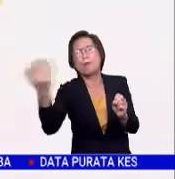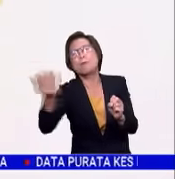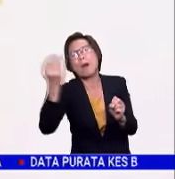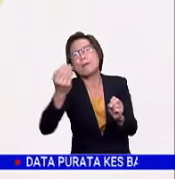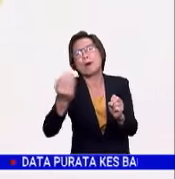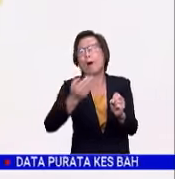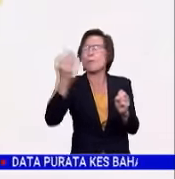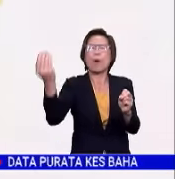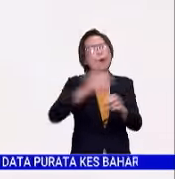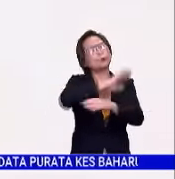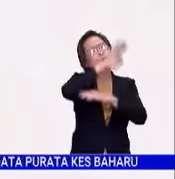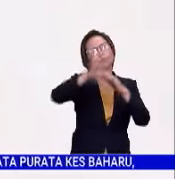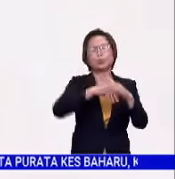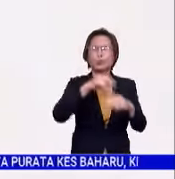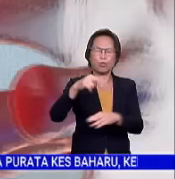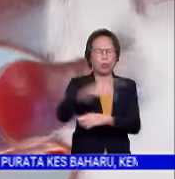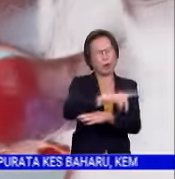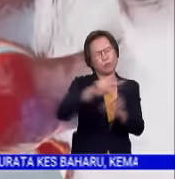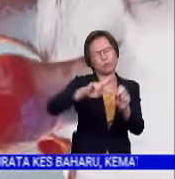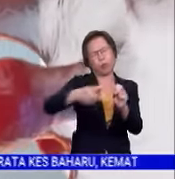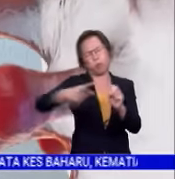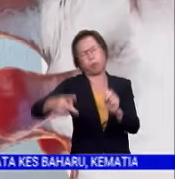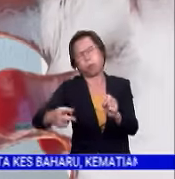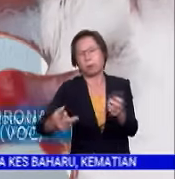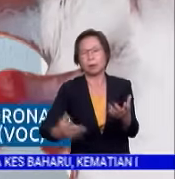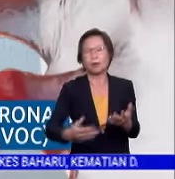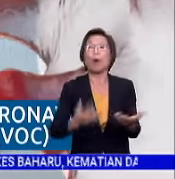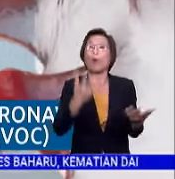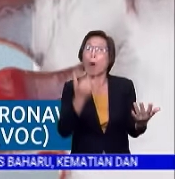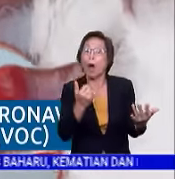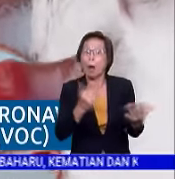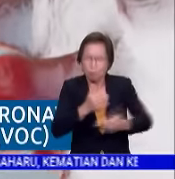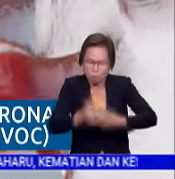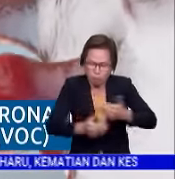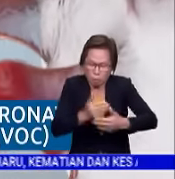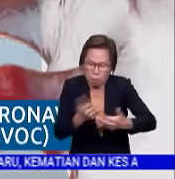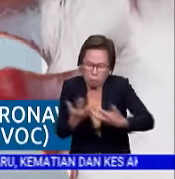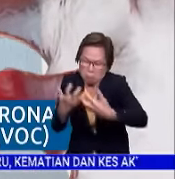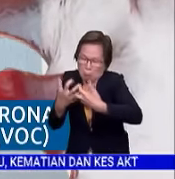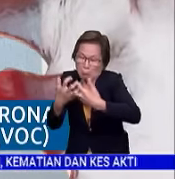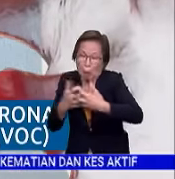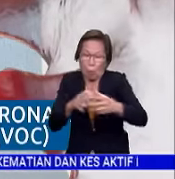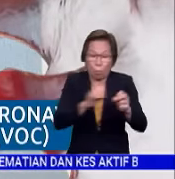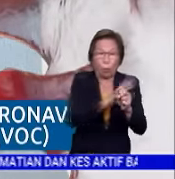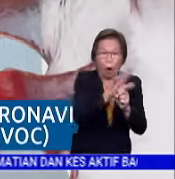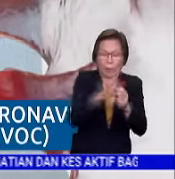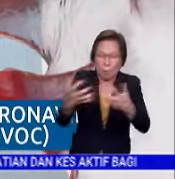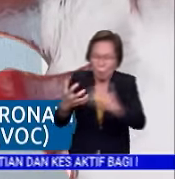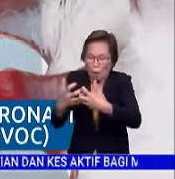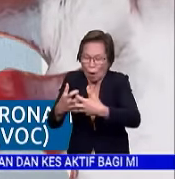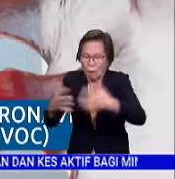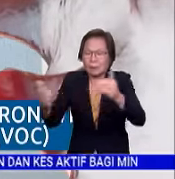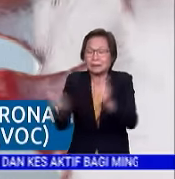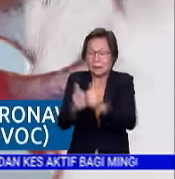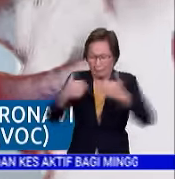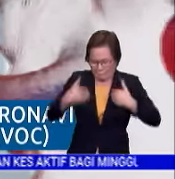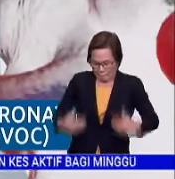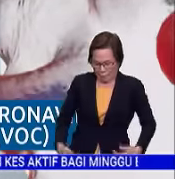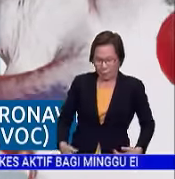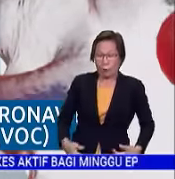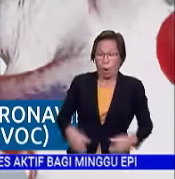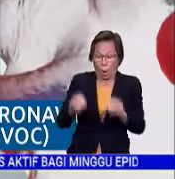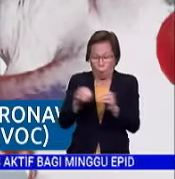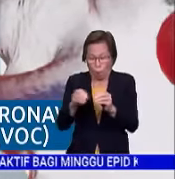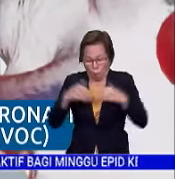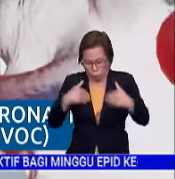dilalui oleh apa jenis virus sekalipun. Ia didorong oleh proses adaptasi virus pada badan manusia. Semakin